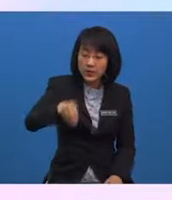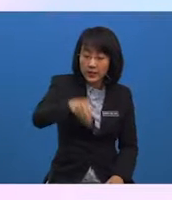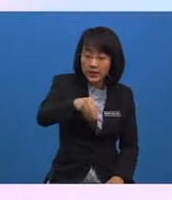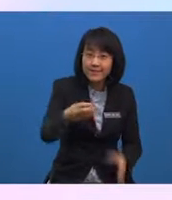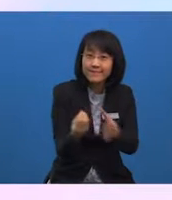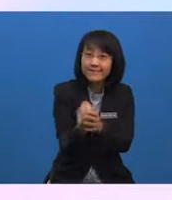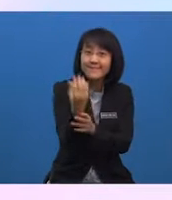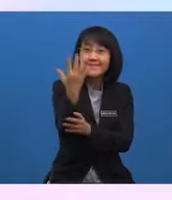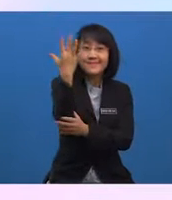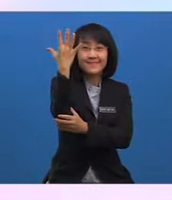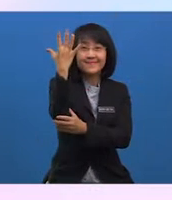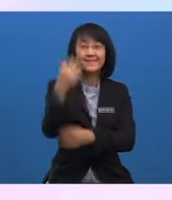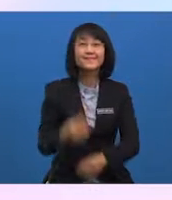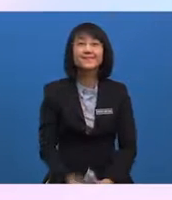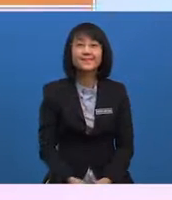baru.